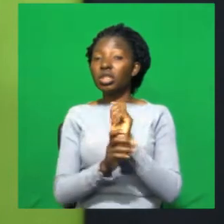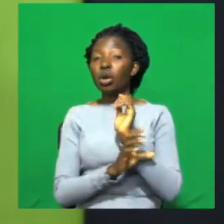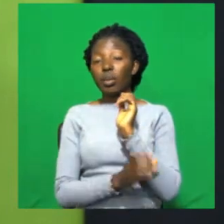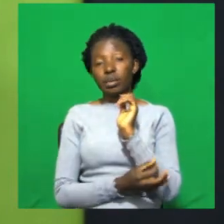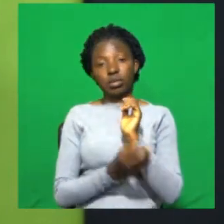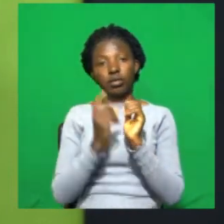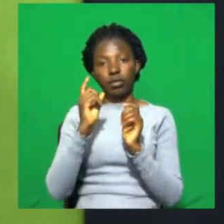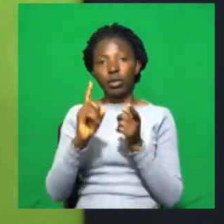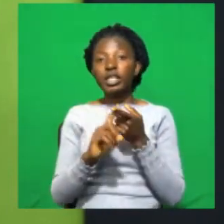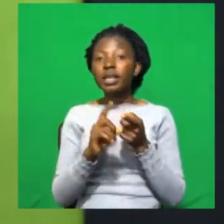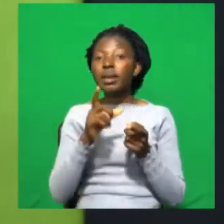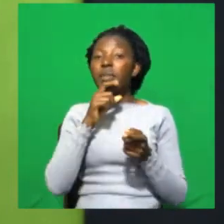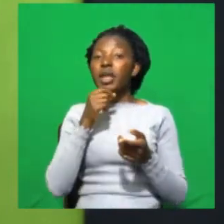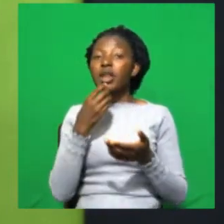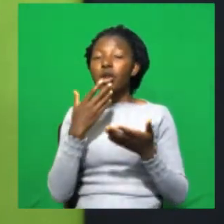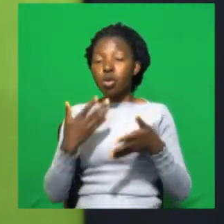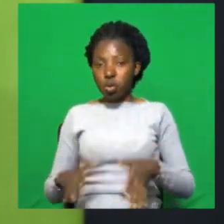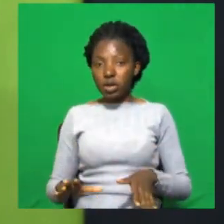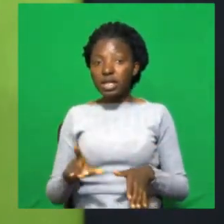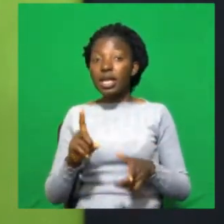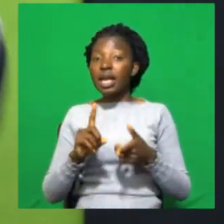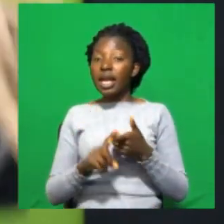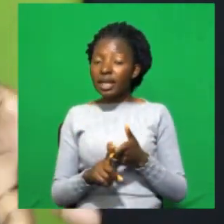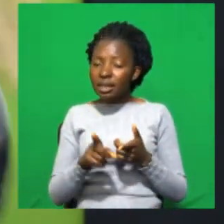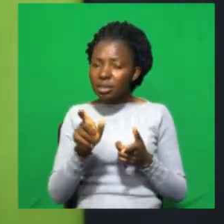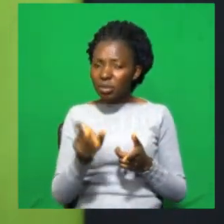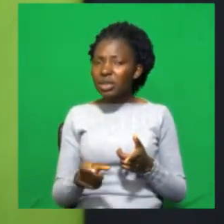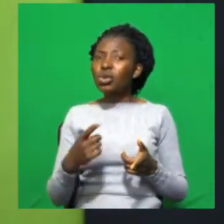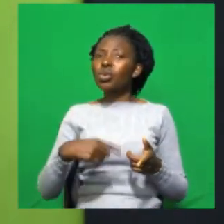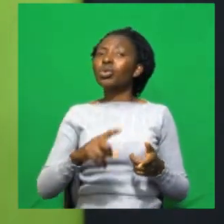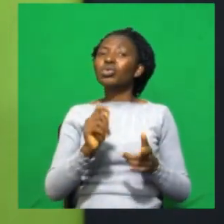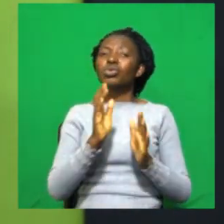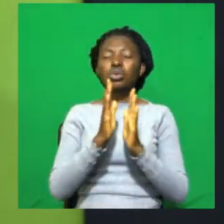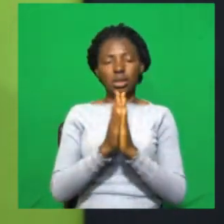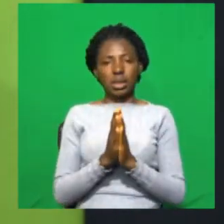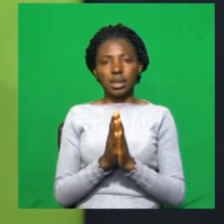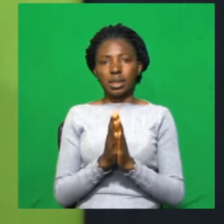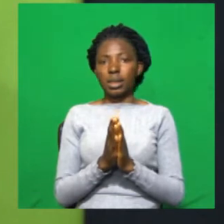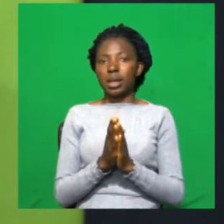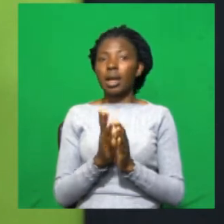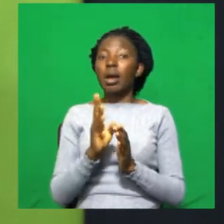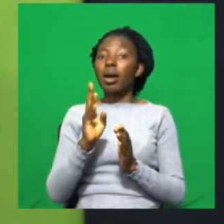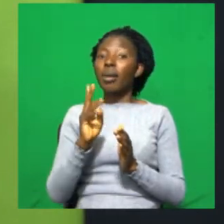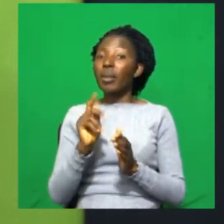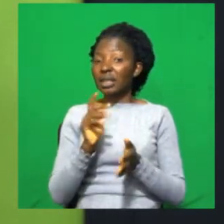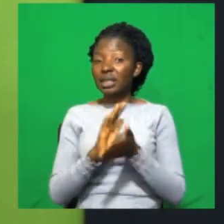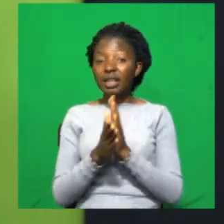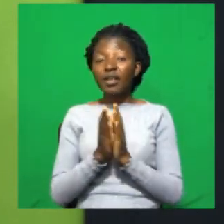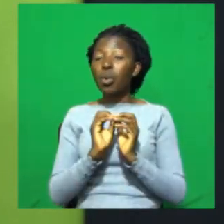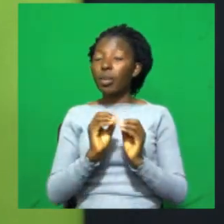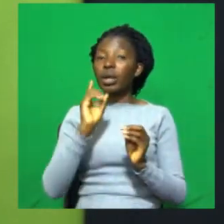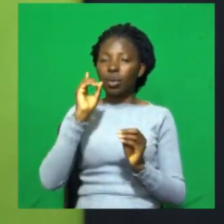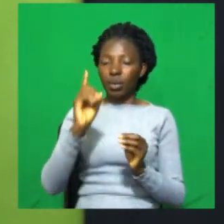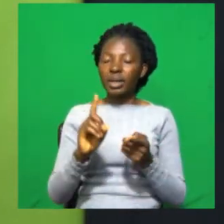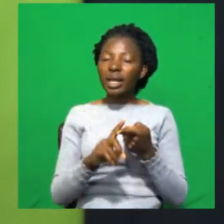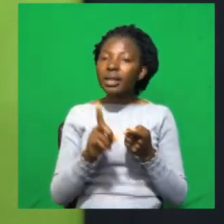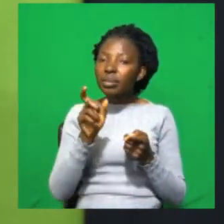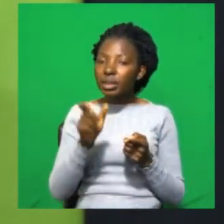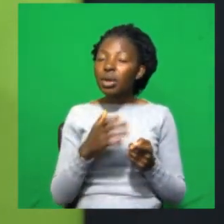Ndobva panzi mwanakomana wokurashika kureva kuti anotokaundirwa pakati pevatendi. Ndobva pabva panzi futi achizviita